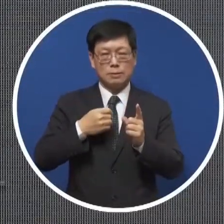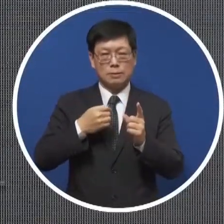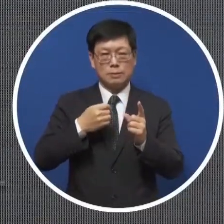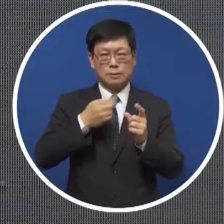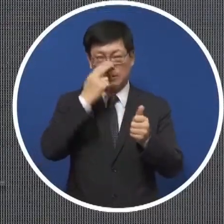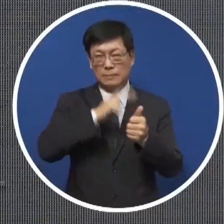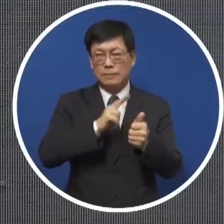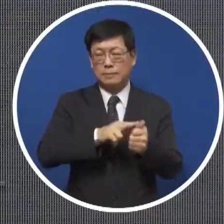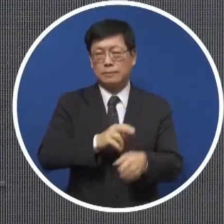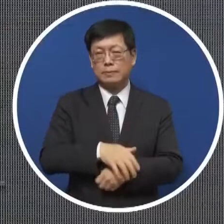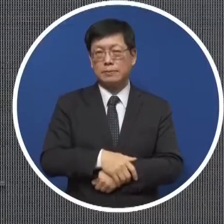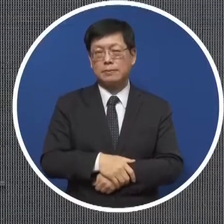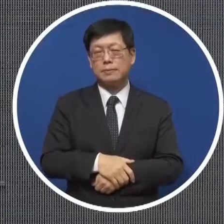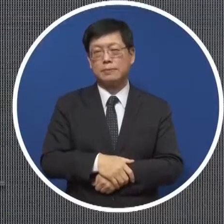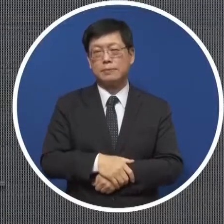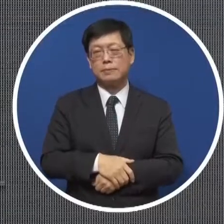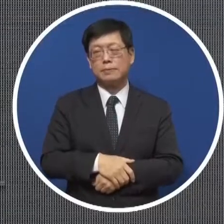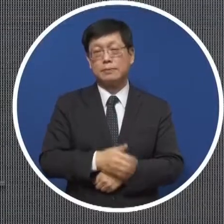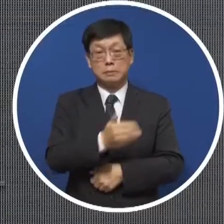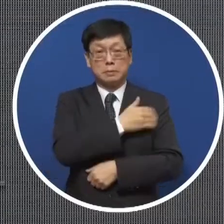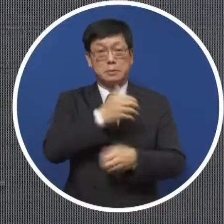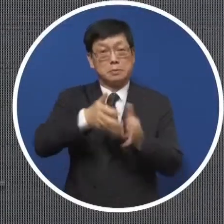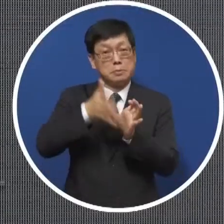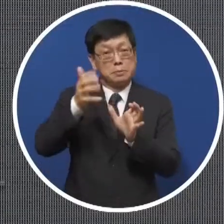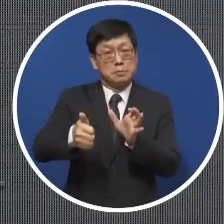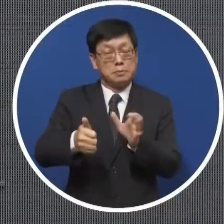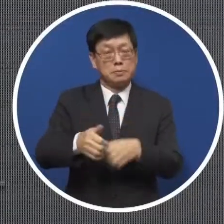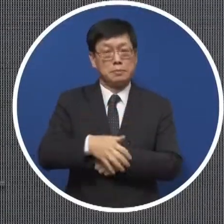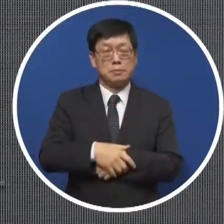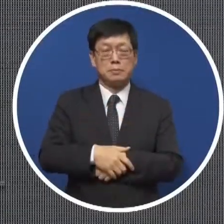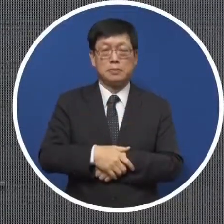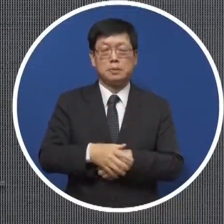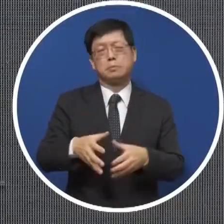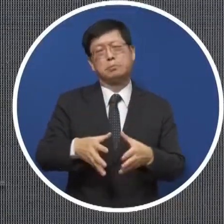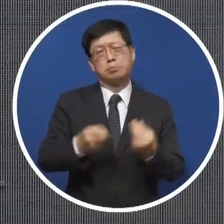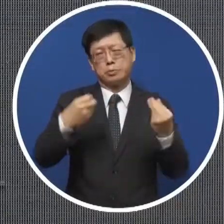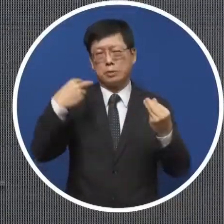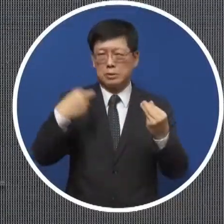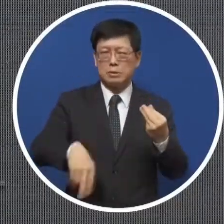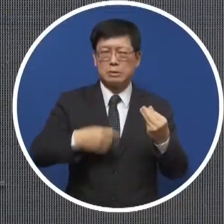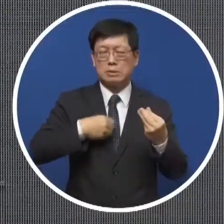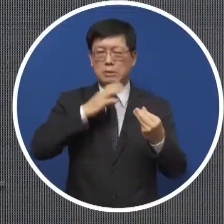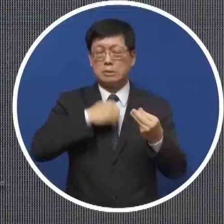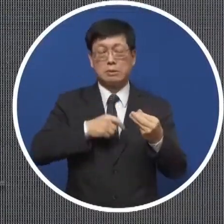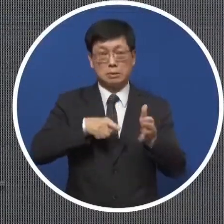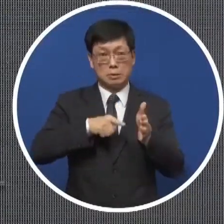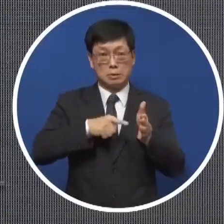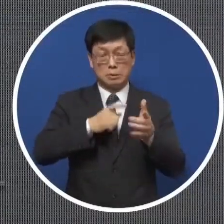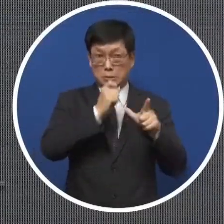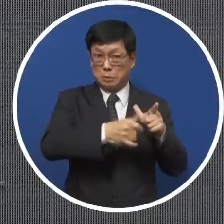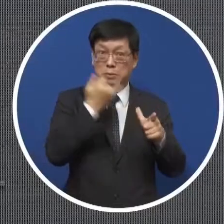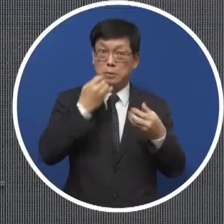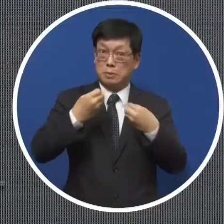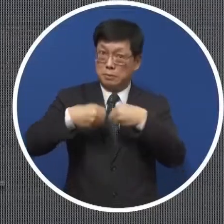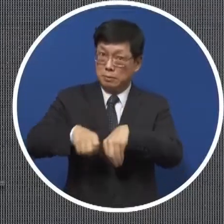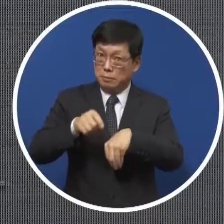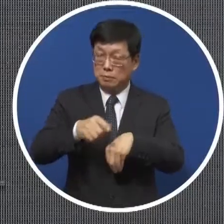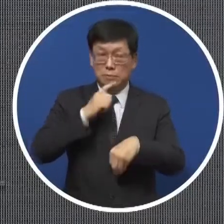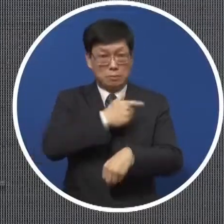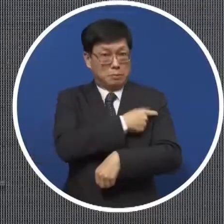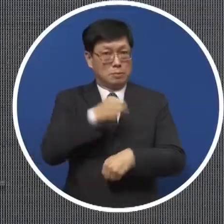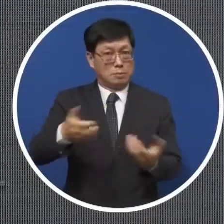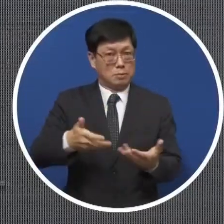话，陈时中指挥官何必开启企业可以捐赠疫